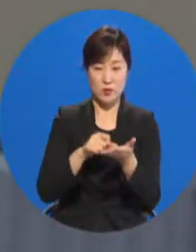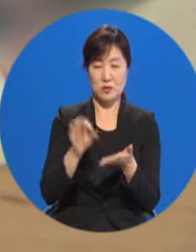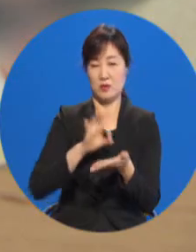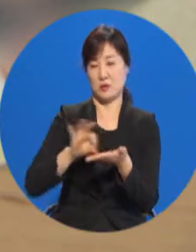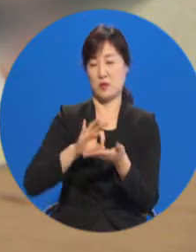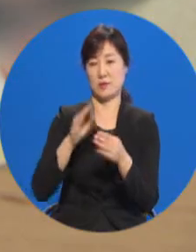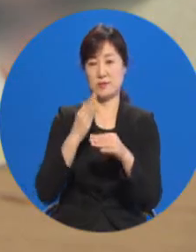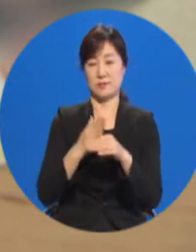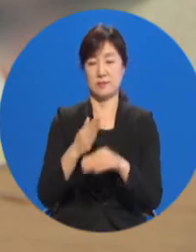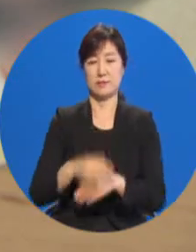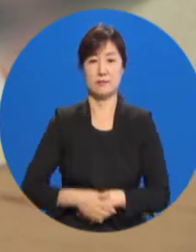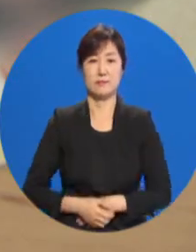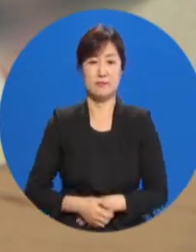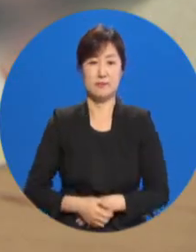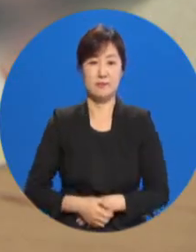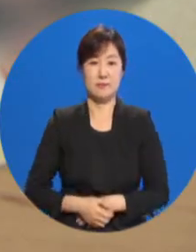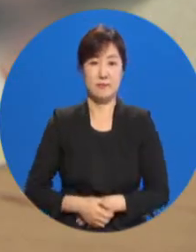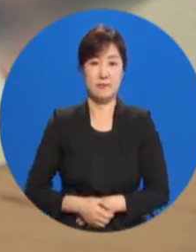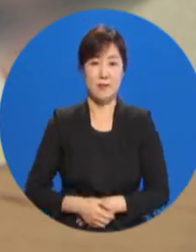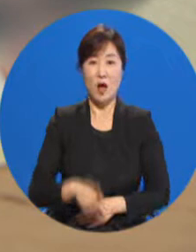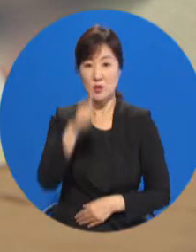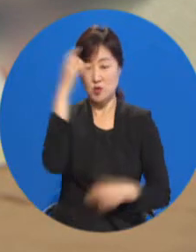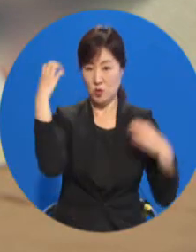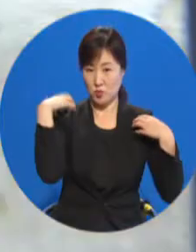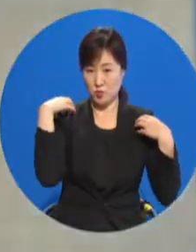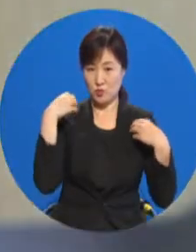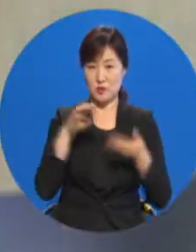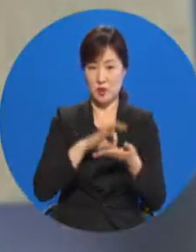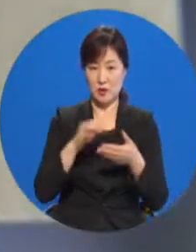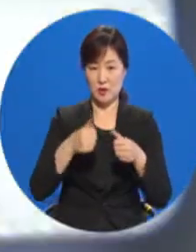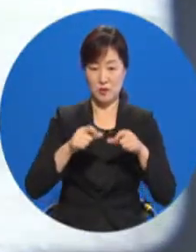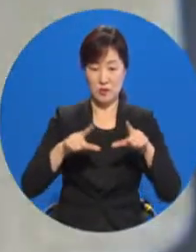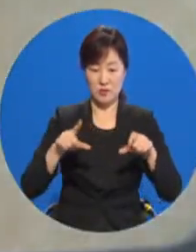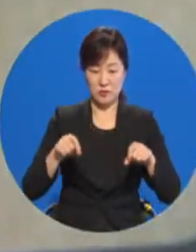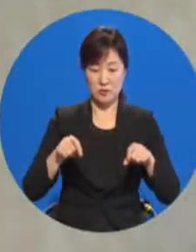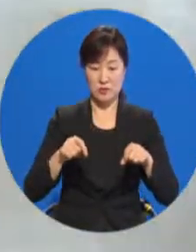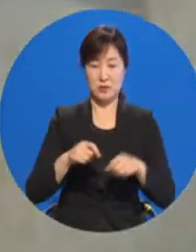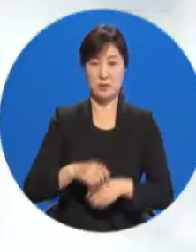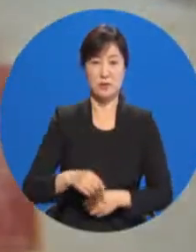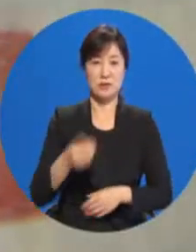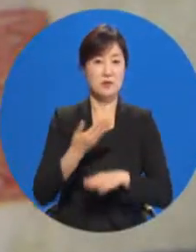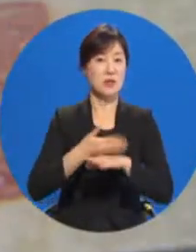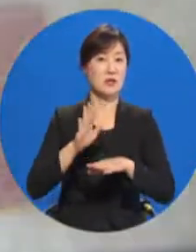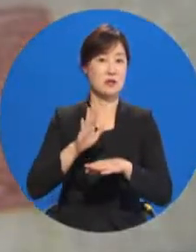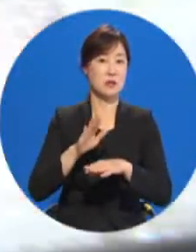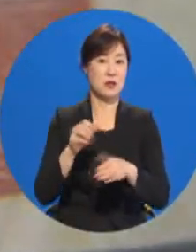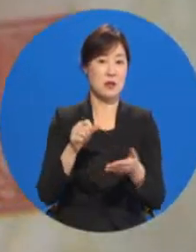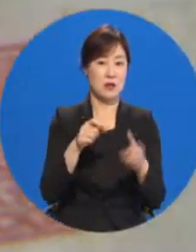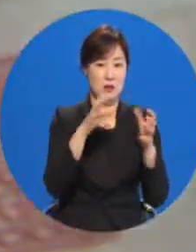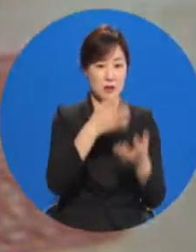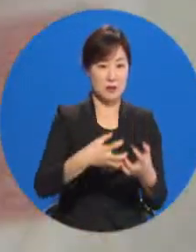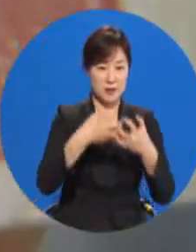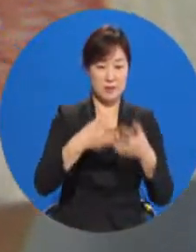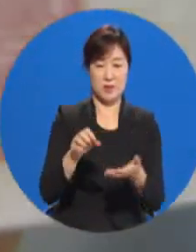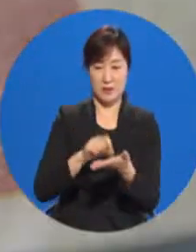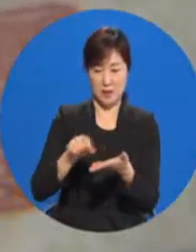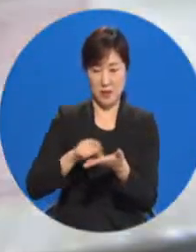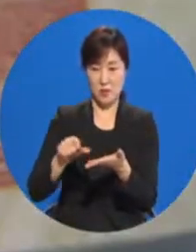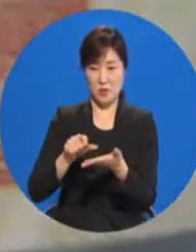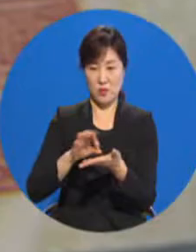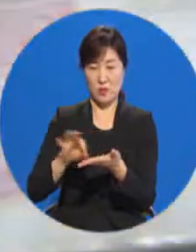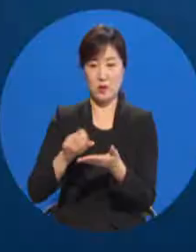있습니다. 조폐공사가 발행하는 주민등록증 역시 외국산 장비로 일부는 일본산 부품 소재로 제작되고